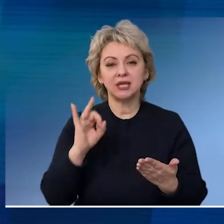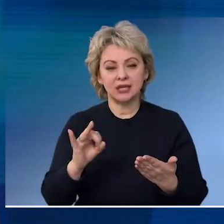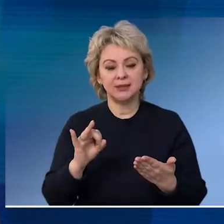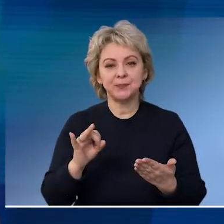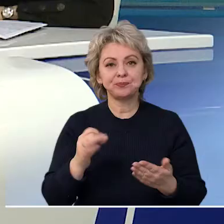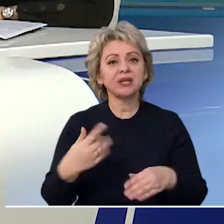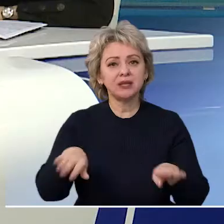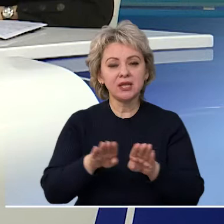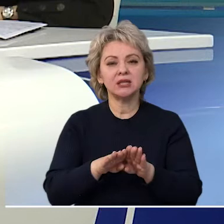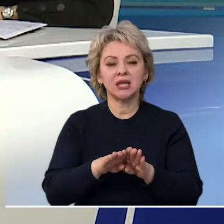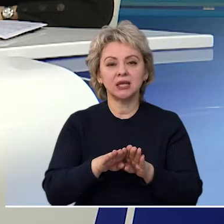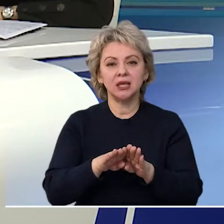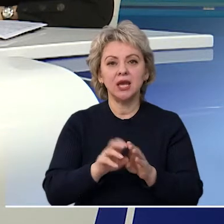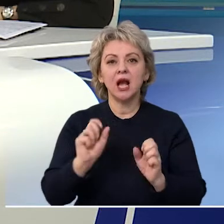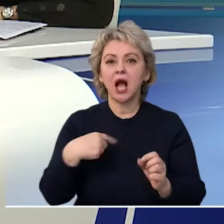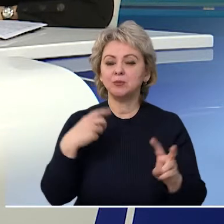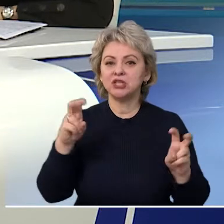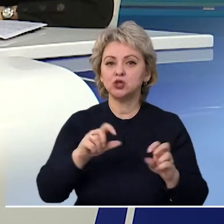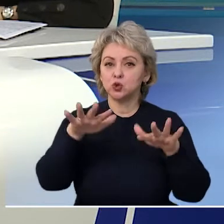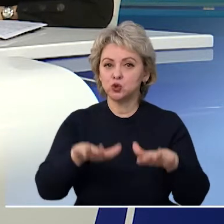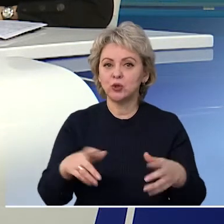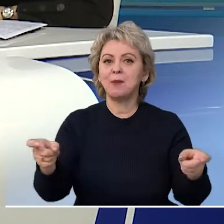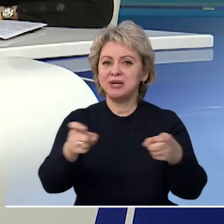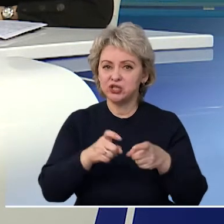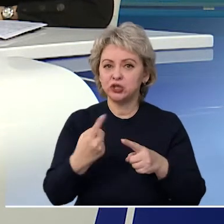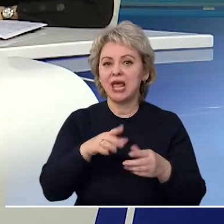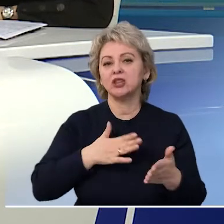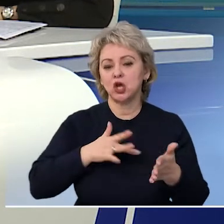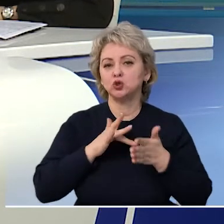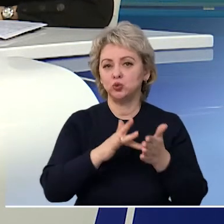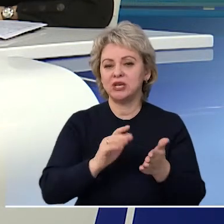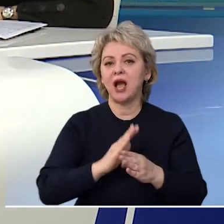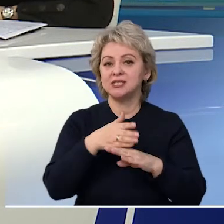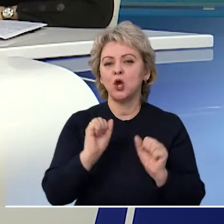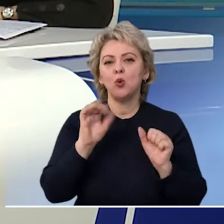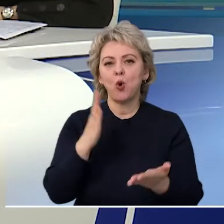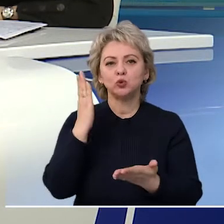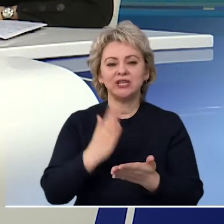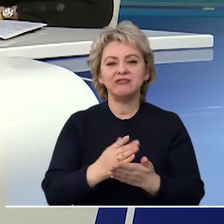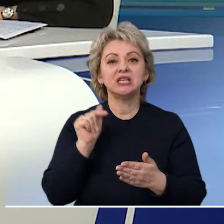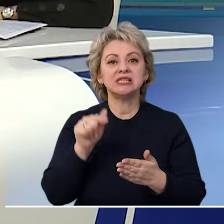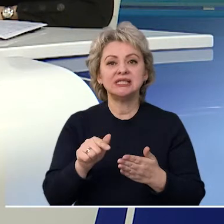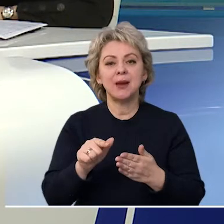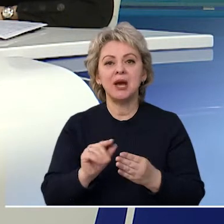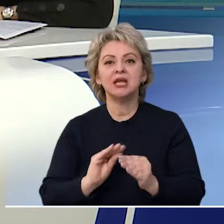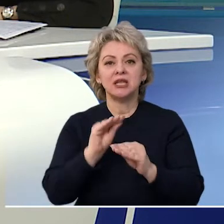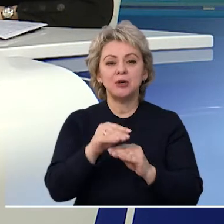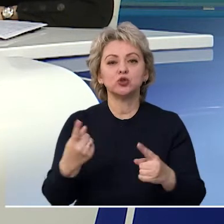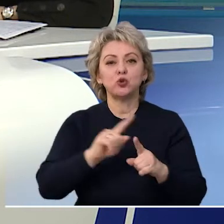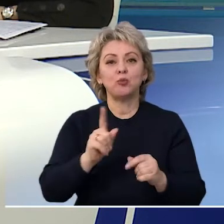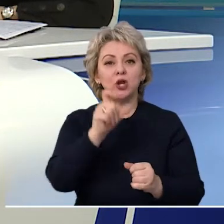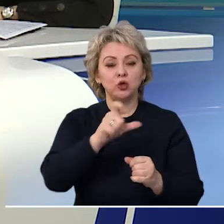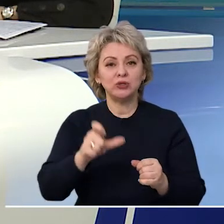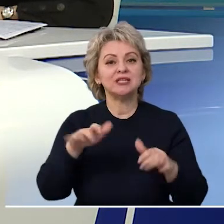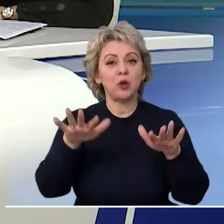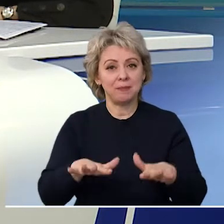И вот такие, как мы называем, зоны притяжения для наших туристов и гостей, они могут являться тем драйвером для того,